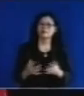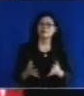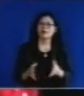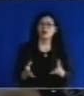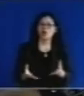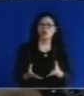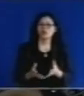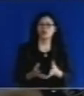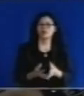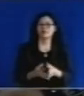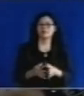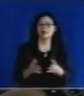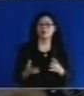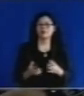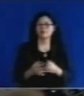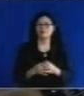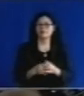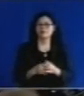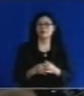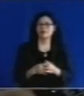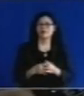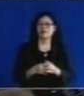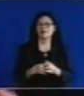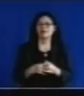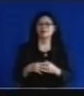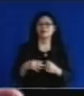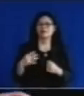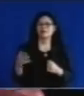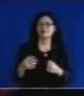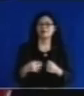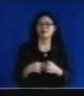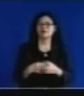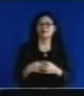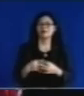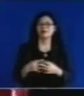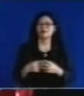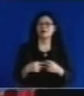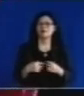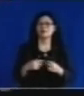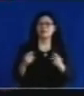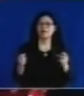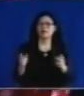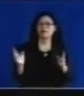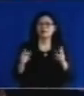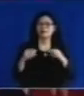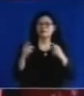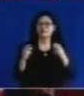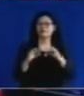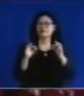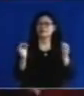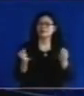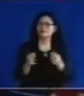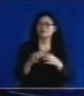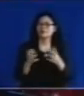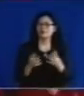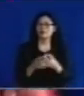rangka membangun antara rakyat. Buat apa bicara akan-akan kalau ternyata tidak mengetahui tentang prinsip